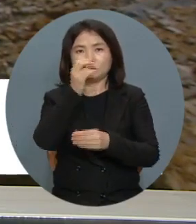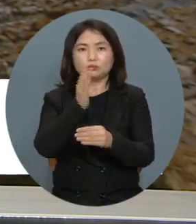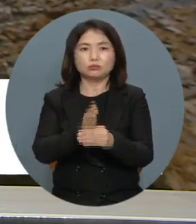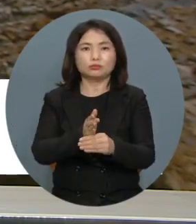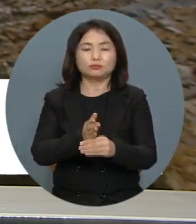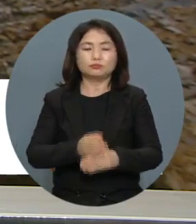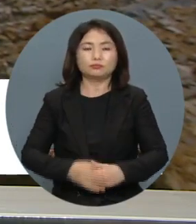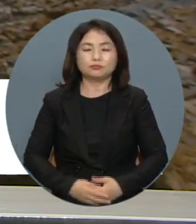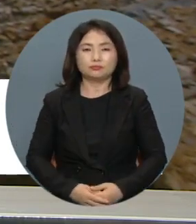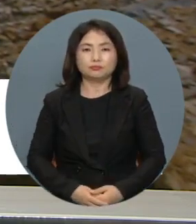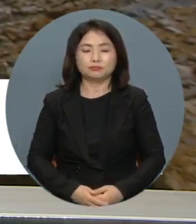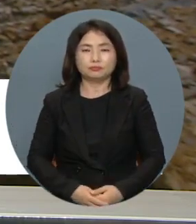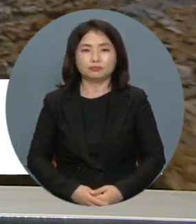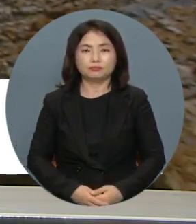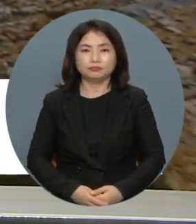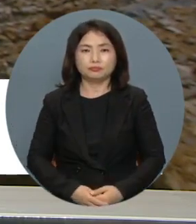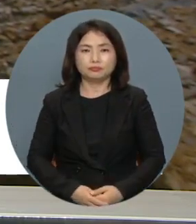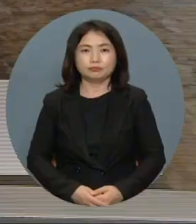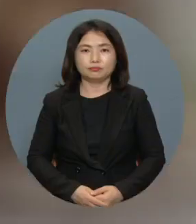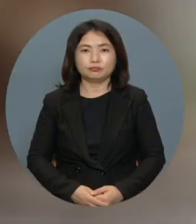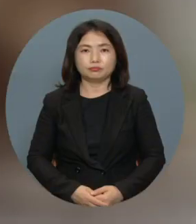있습니다. 손은민 기자입니다.